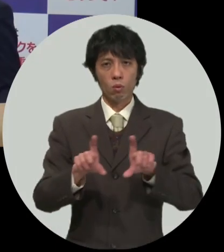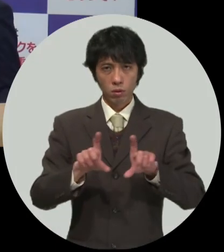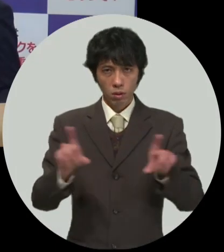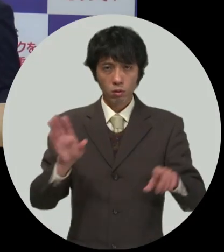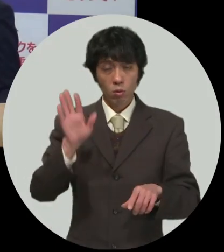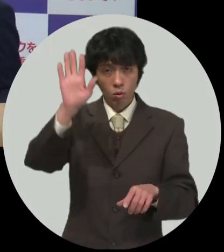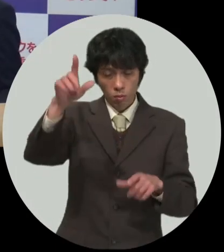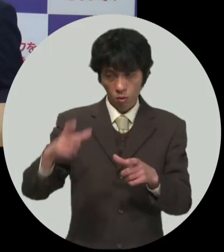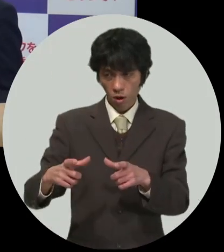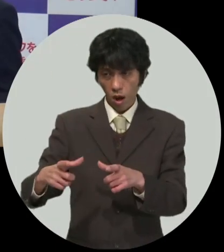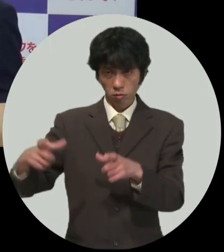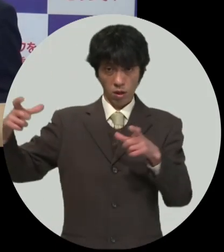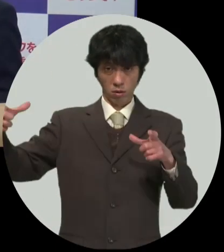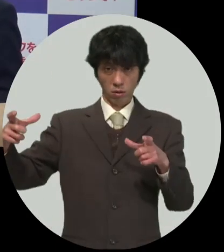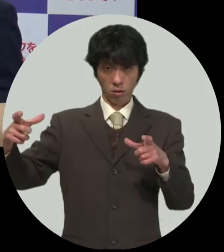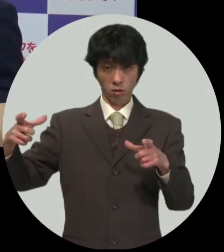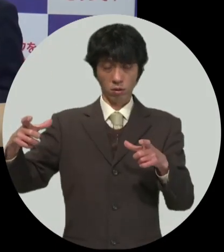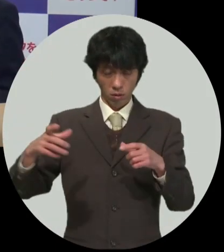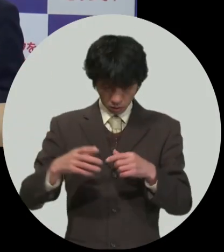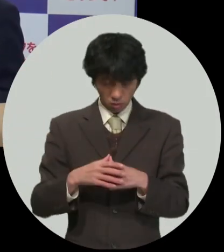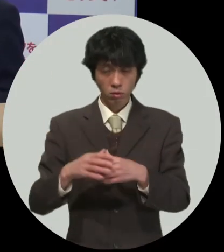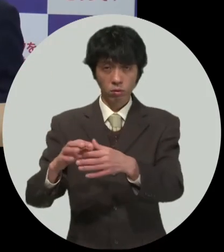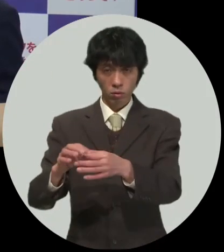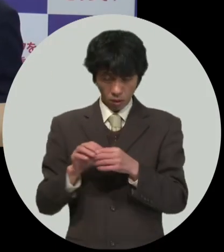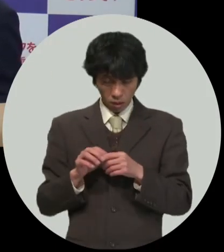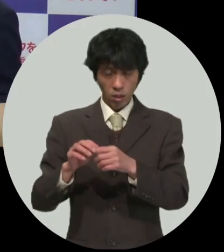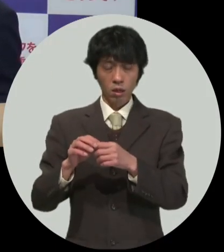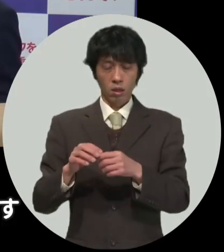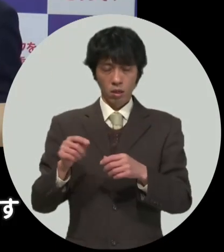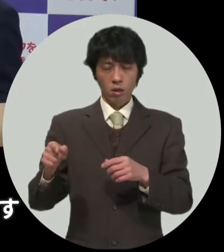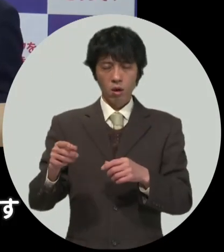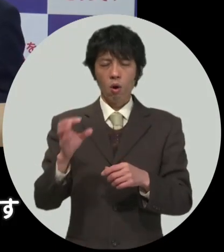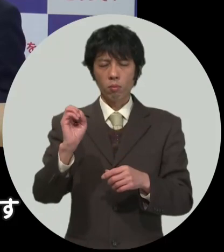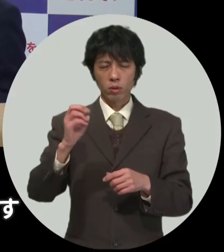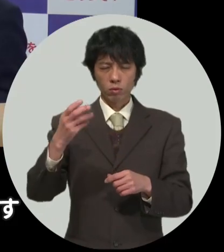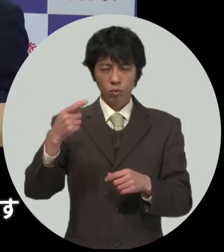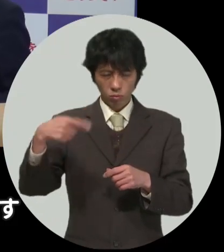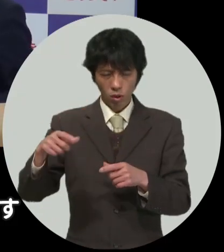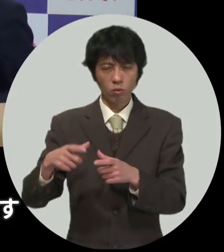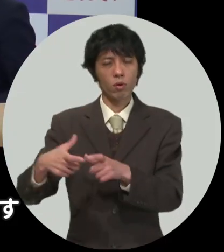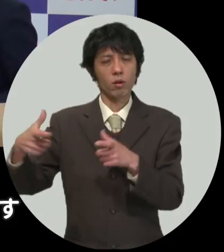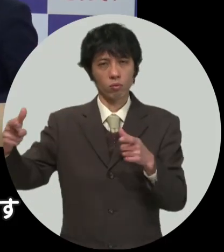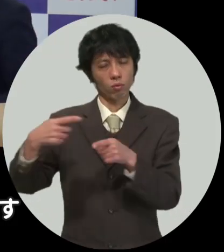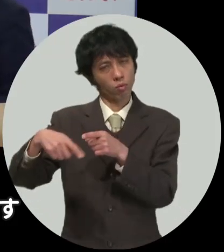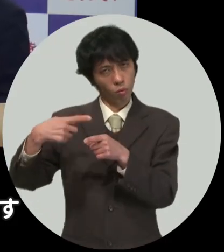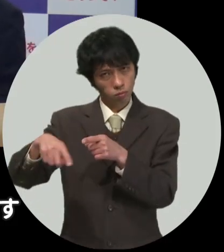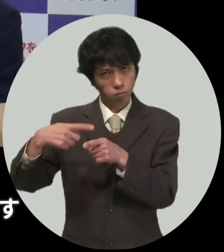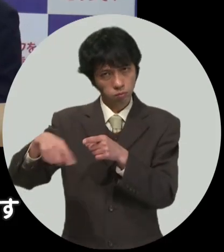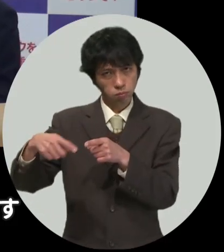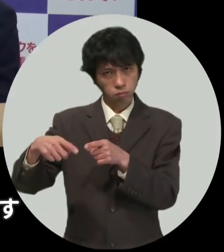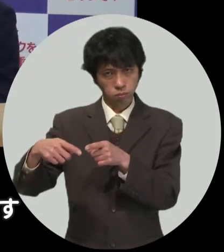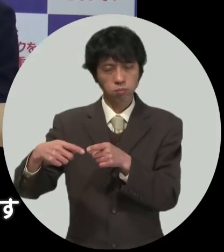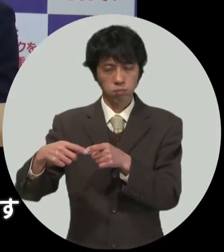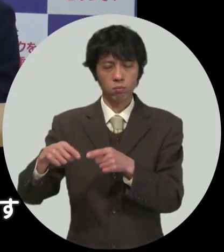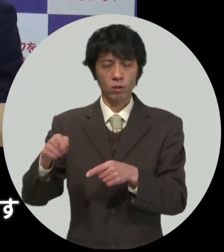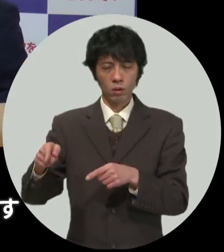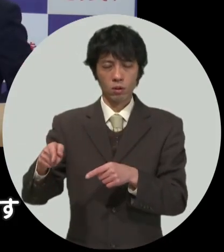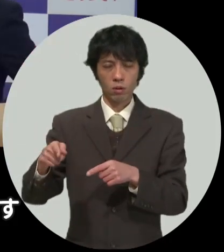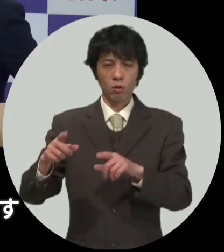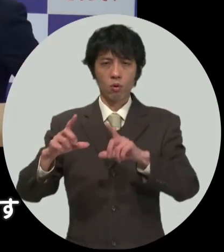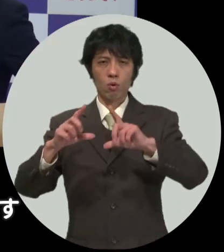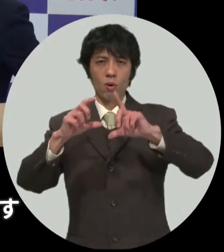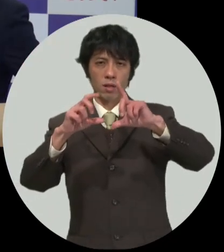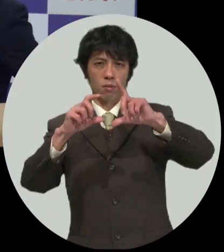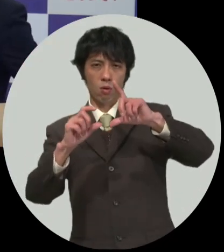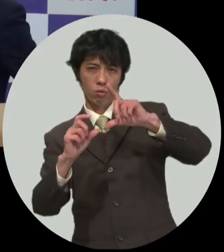ね、足元でもオミクロン株の割合が増えておりますので、だんだんオミクロン株の割合が増えていくと思います